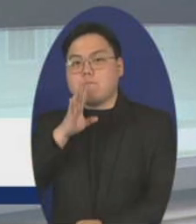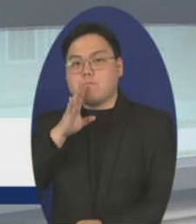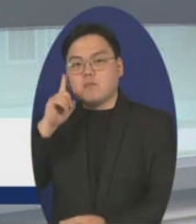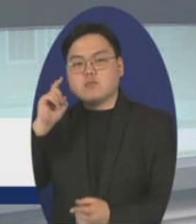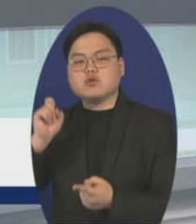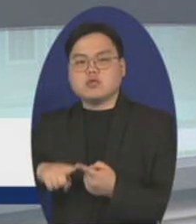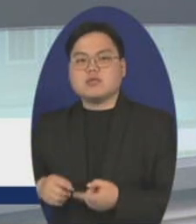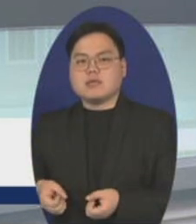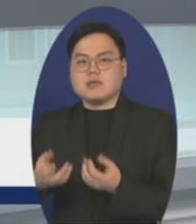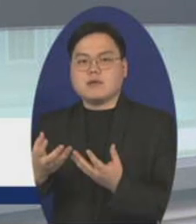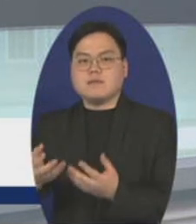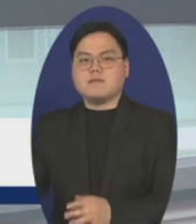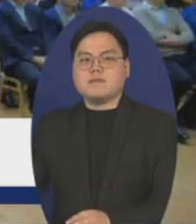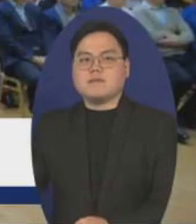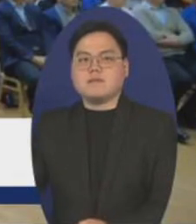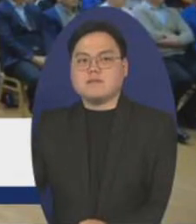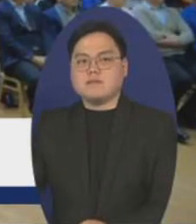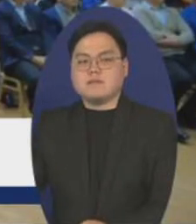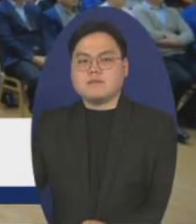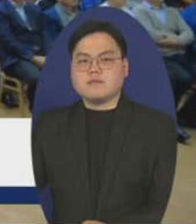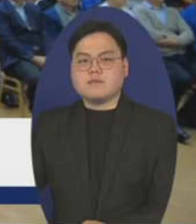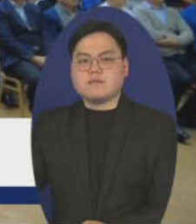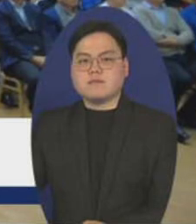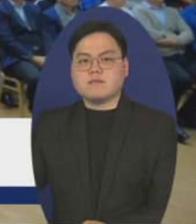нь оршиж байгаа юм а.